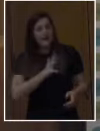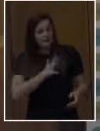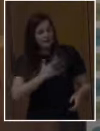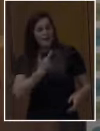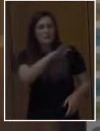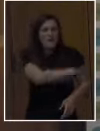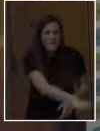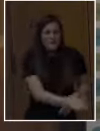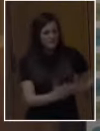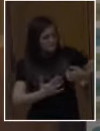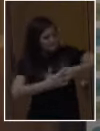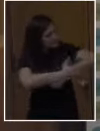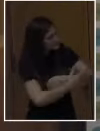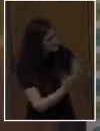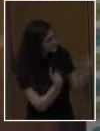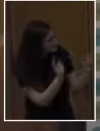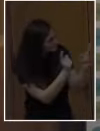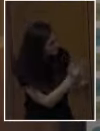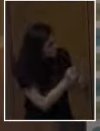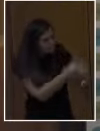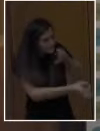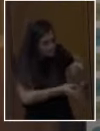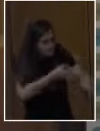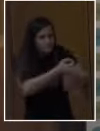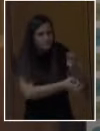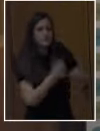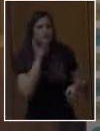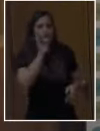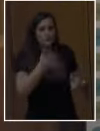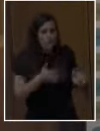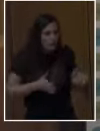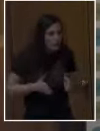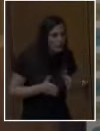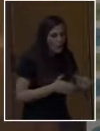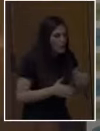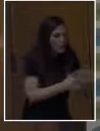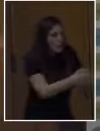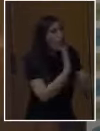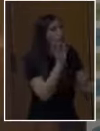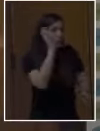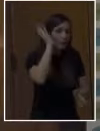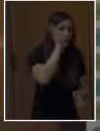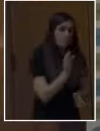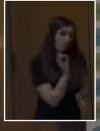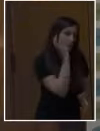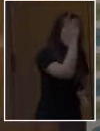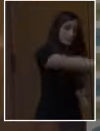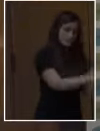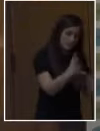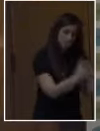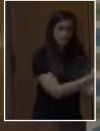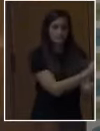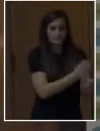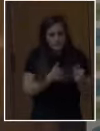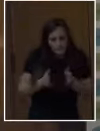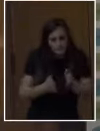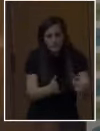εξατομικευμένα, έτσι ώστε να καταφέρετε να το πάτε μέχρι εκεί που μπορεί να φτάσει. Και αυτή είναι η περιβόητη